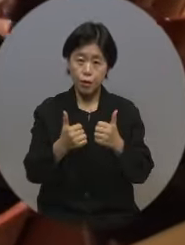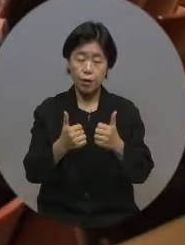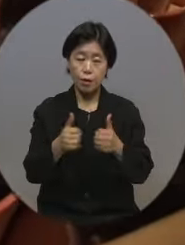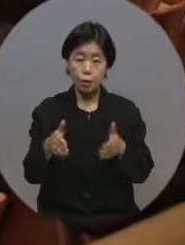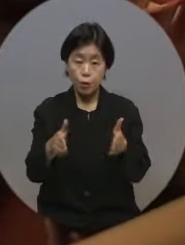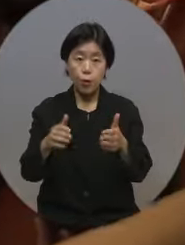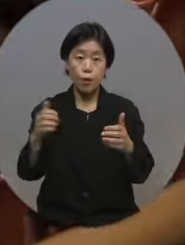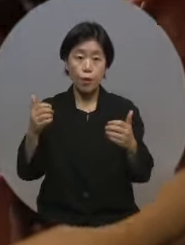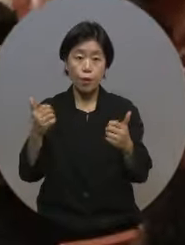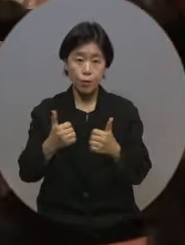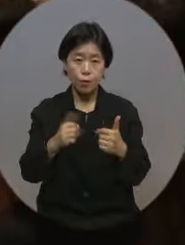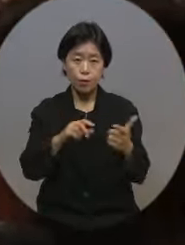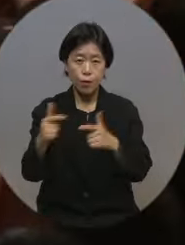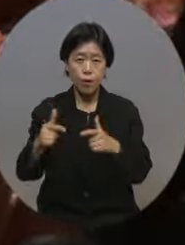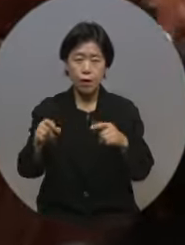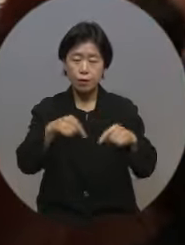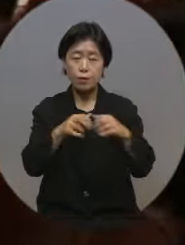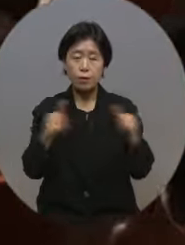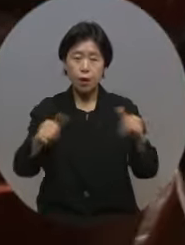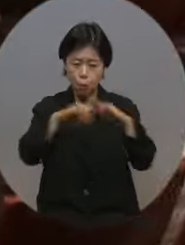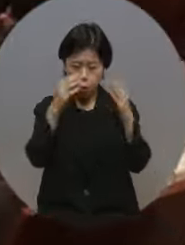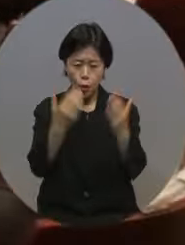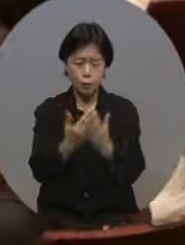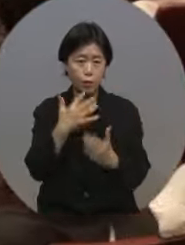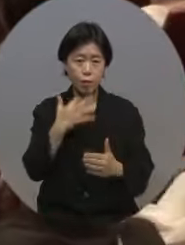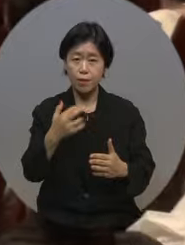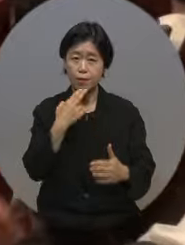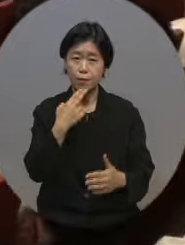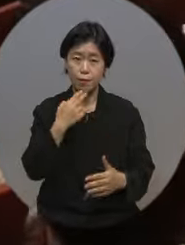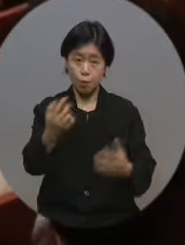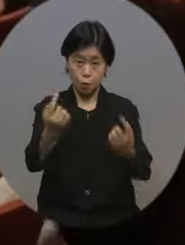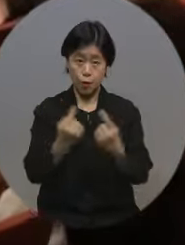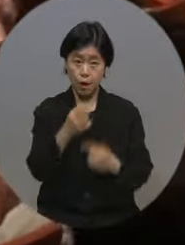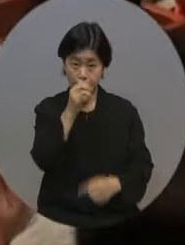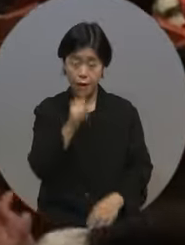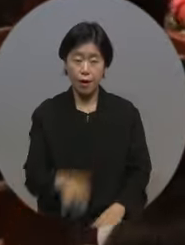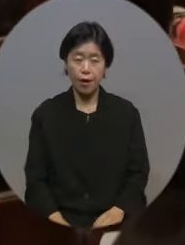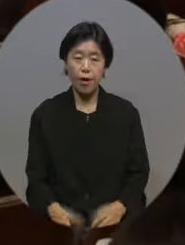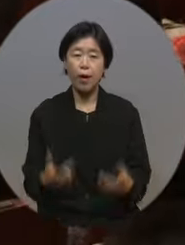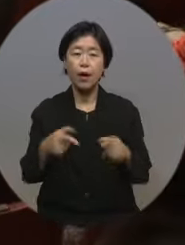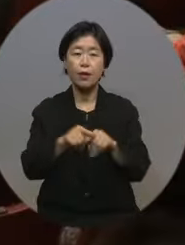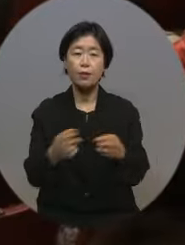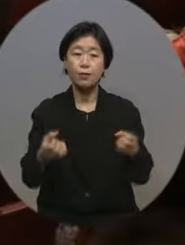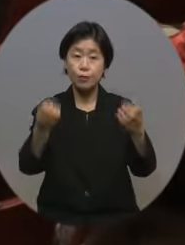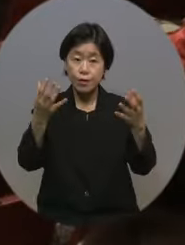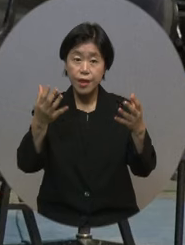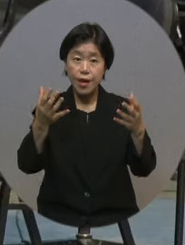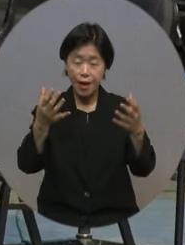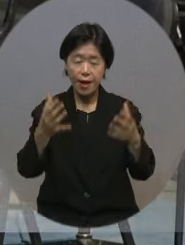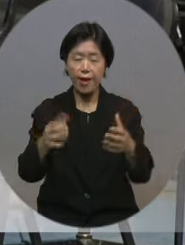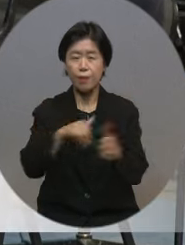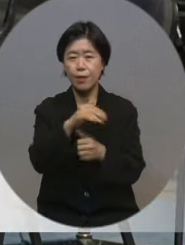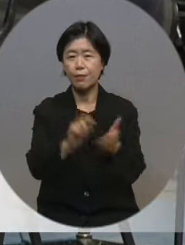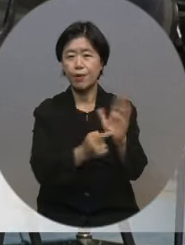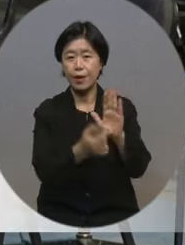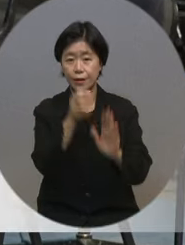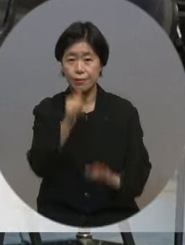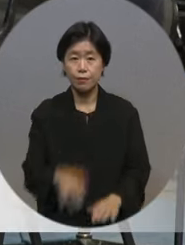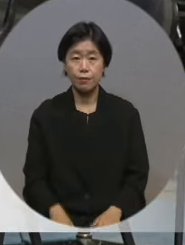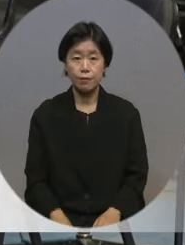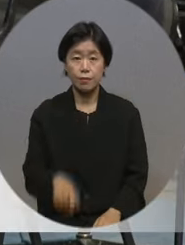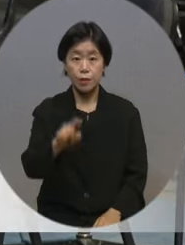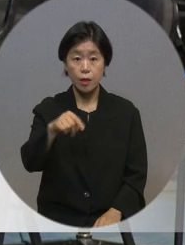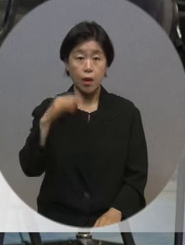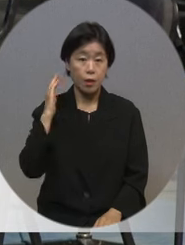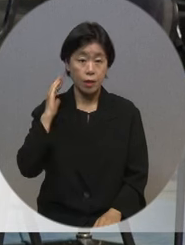등 정치가들 또한 빠짐없이 참석해 시민들과 함께 축제의 의미를 빛냈습니다. 의정부 고등학교가